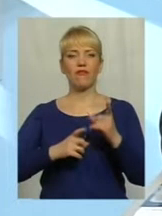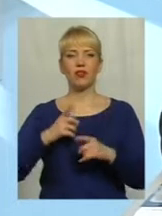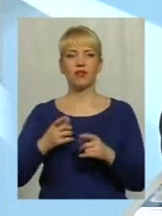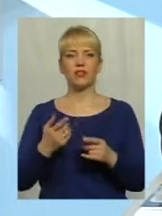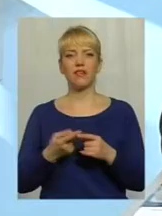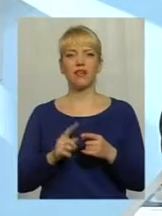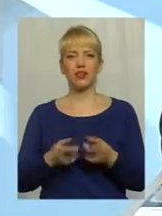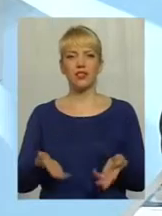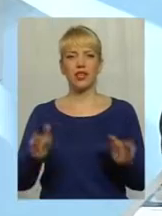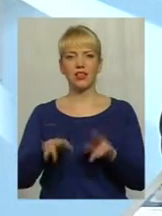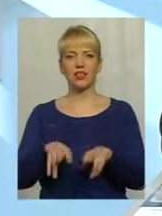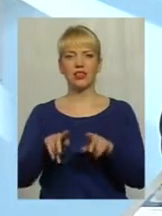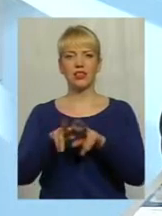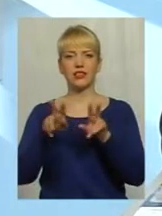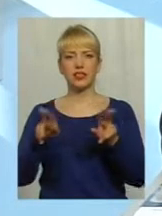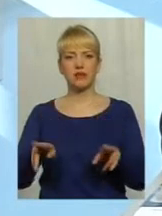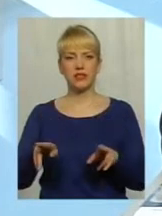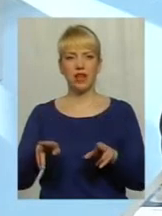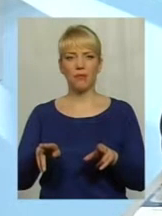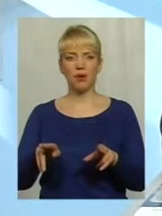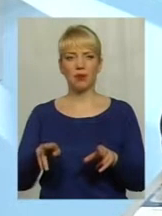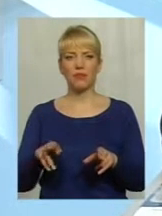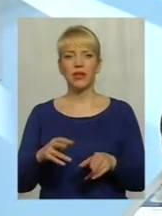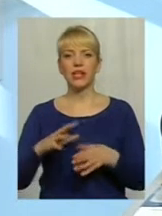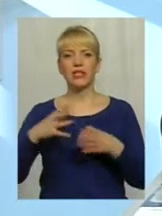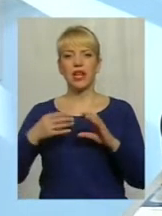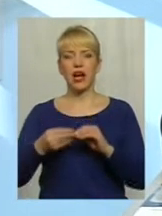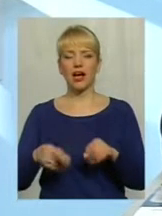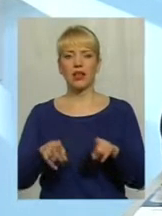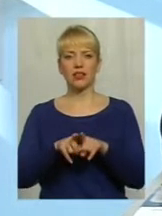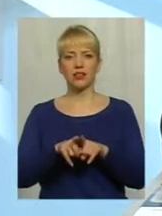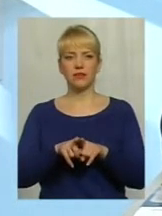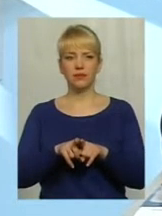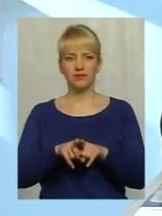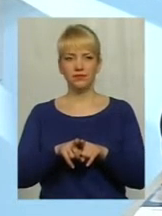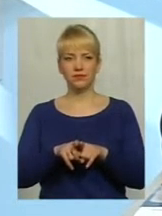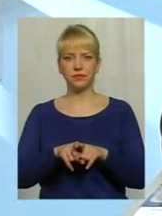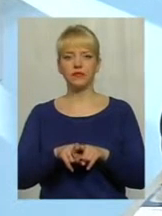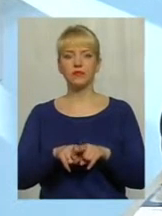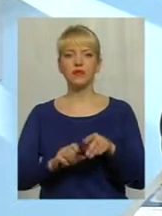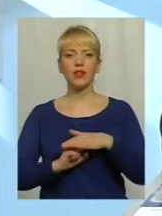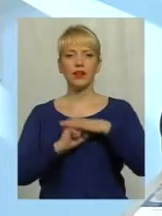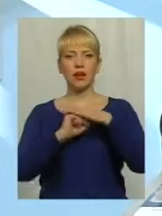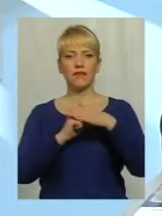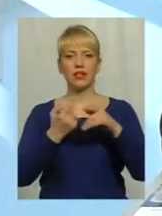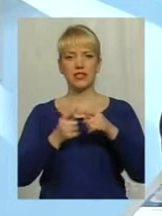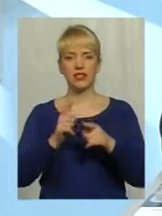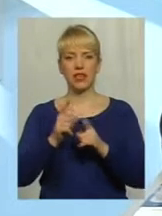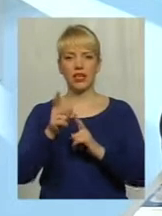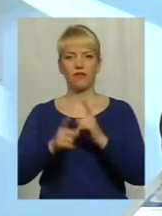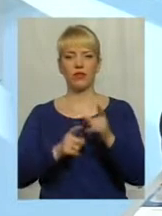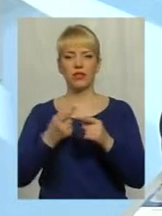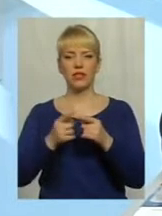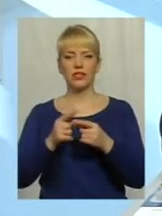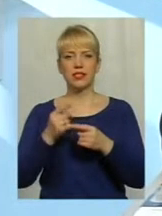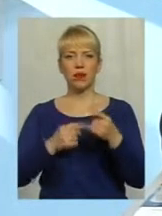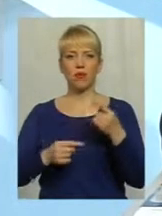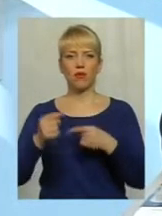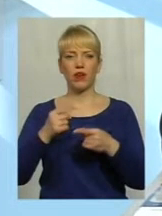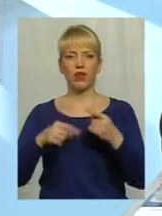залишилися тими самими. Це загальна така канва, загальна ідея всієї реформації – це повернення до